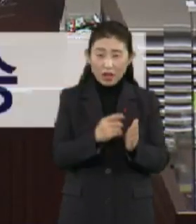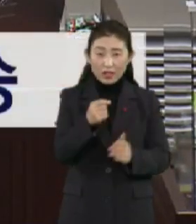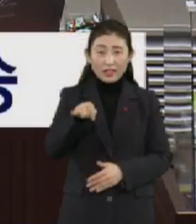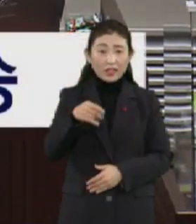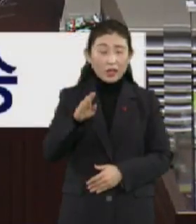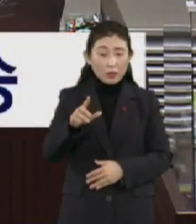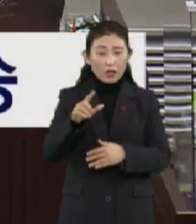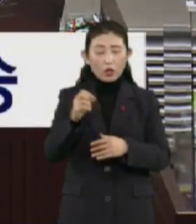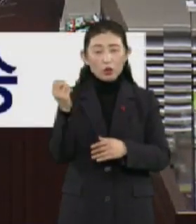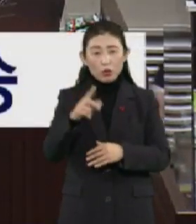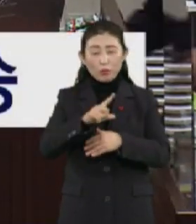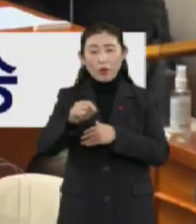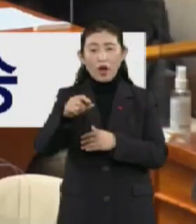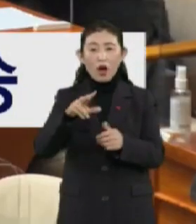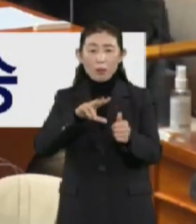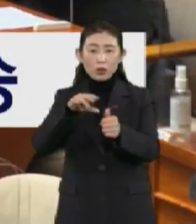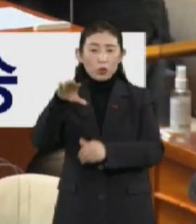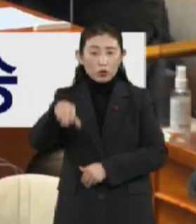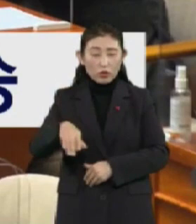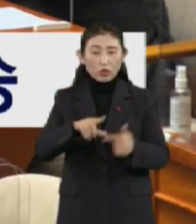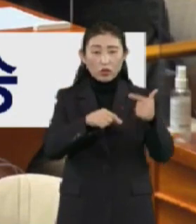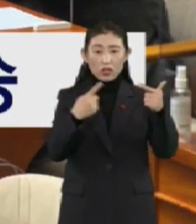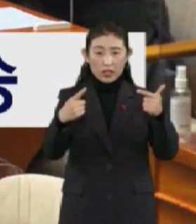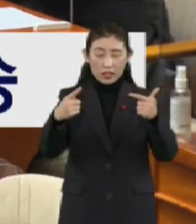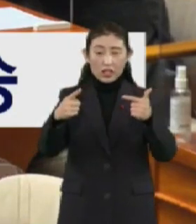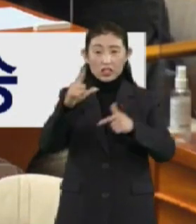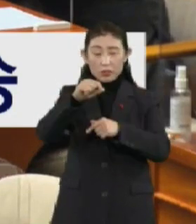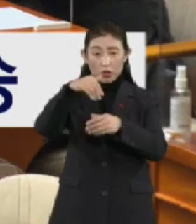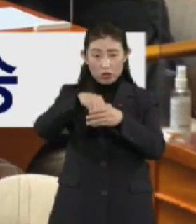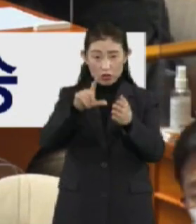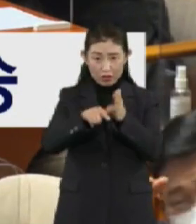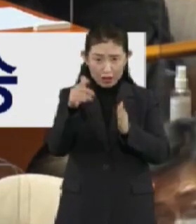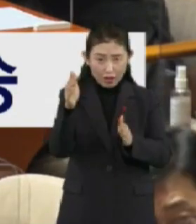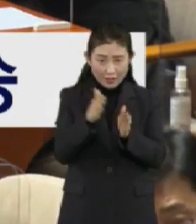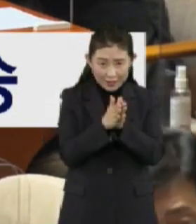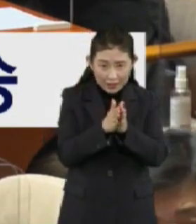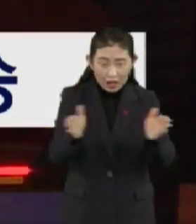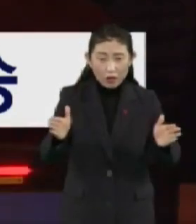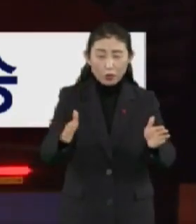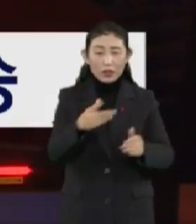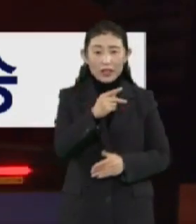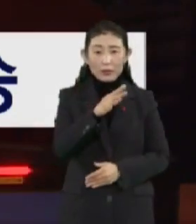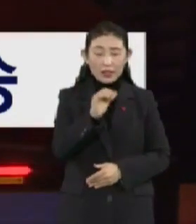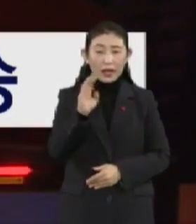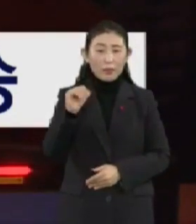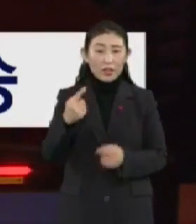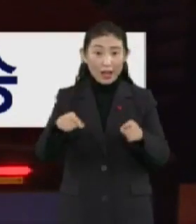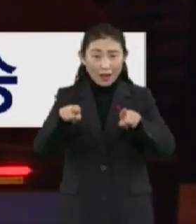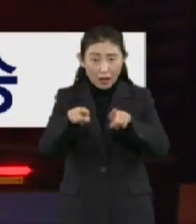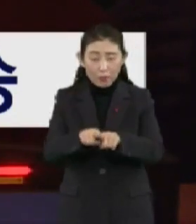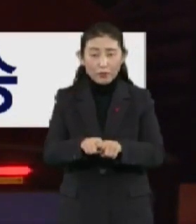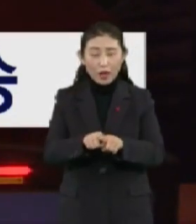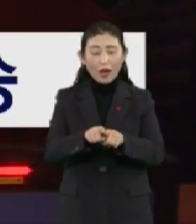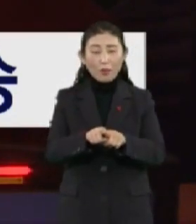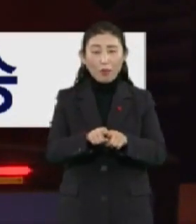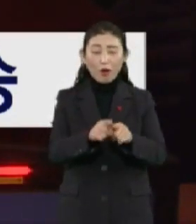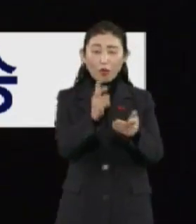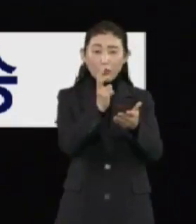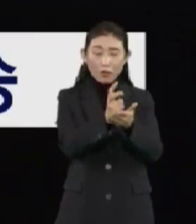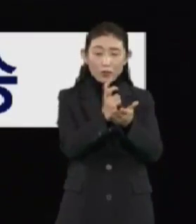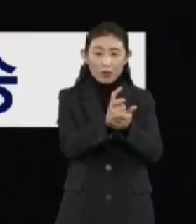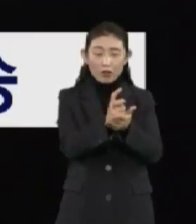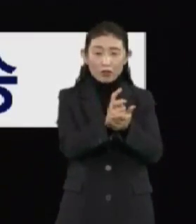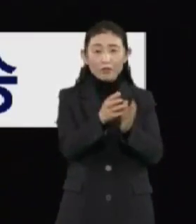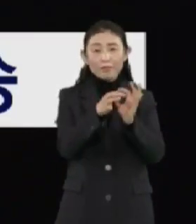등 지역 민영 방송사들도 오는 6월 1일 실시되는 지방선거부터 KBS, MBC와 함께 법정 토론회를